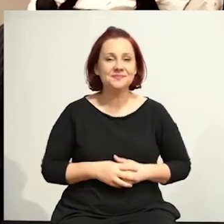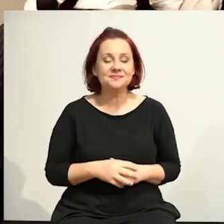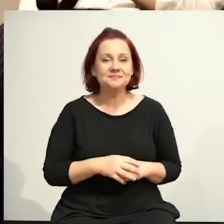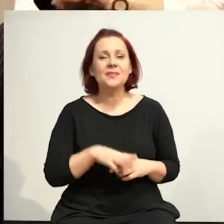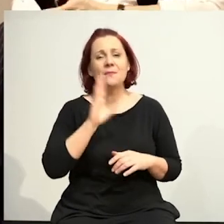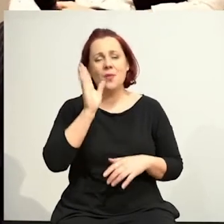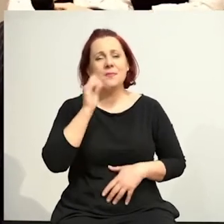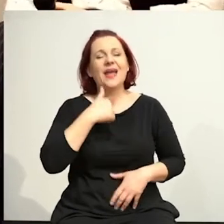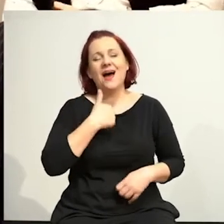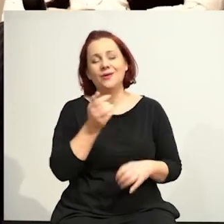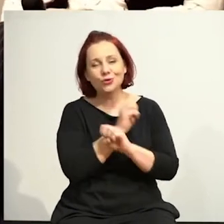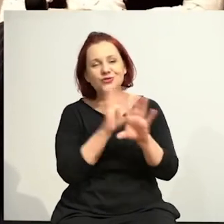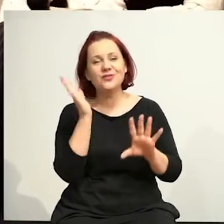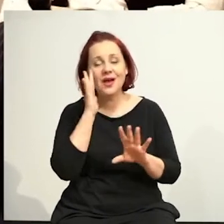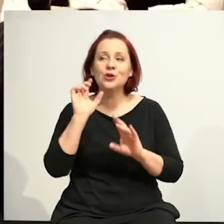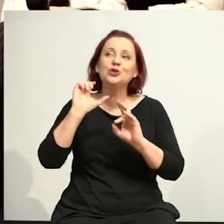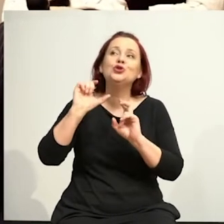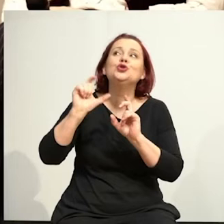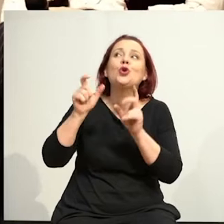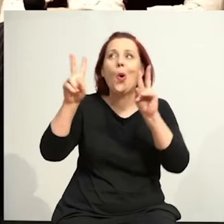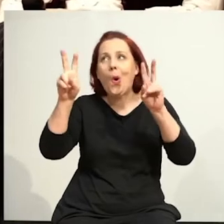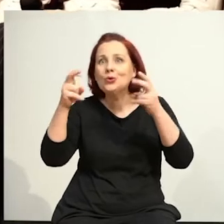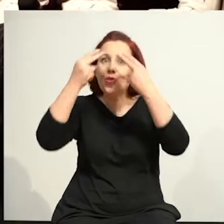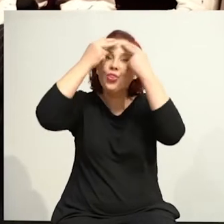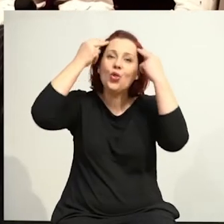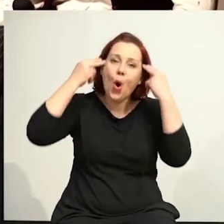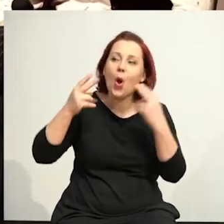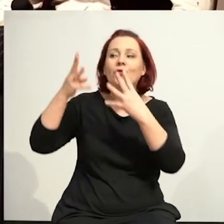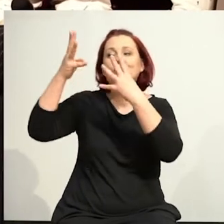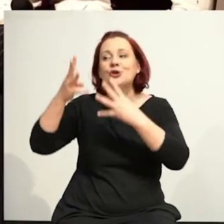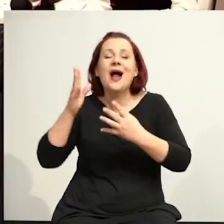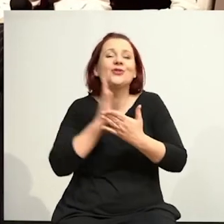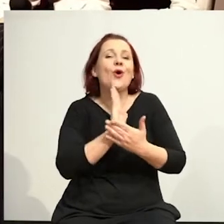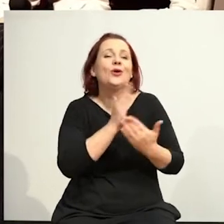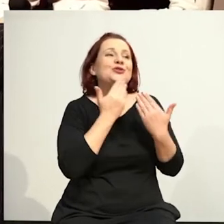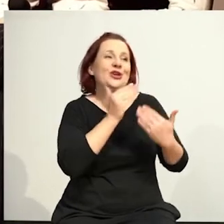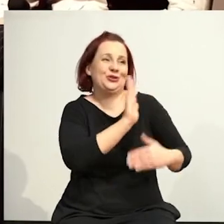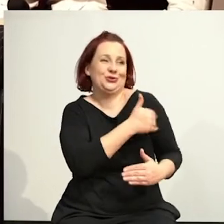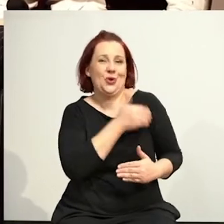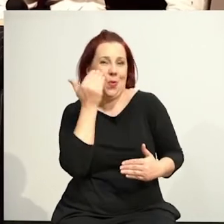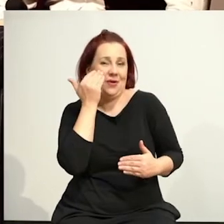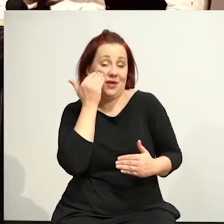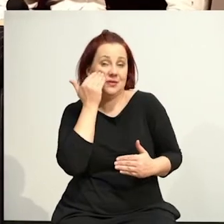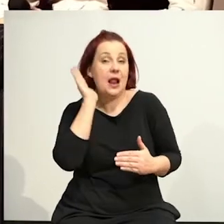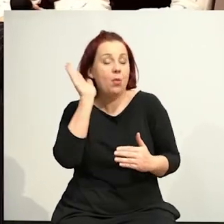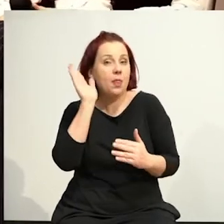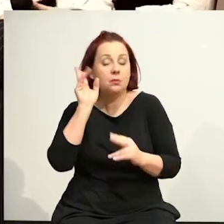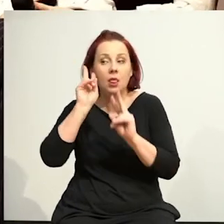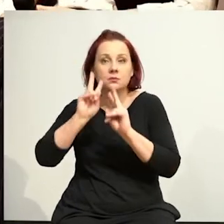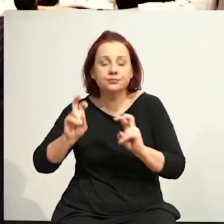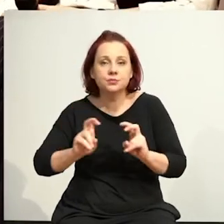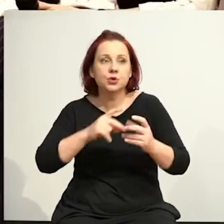po tym, to oczywiście ja wiedziałem coś o Norwidzie, ale to miałem taką szkolną wiedzę, prawda. Później za tym poszedłem i zacząłem